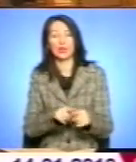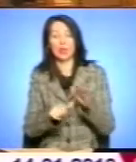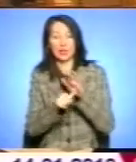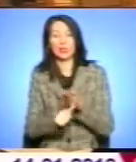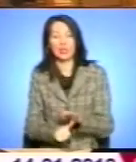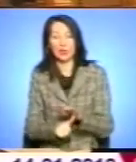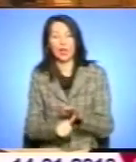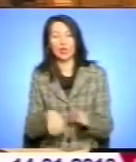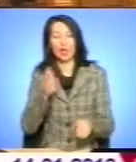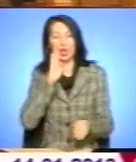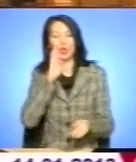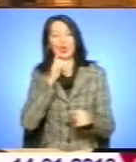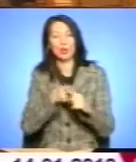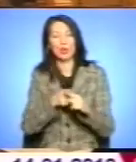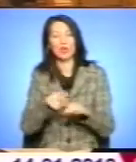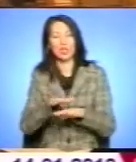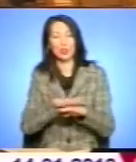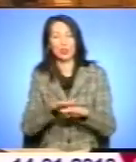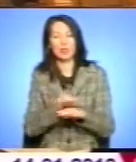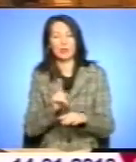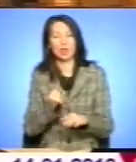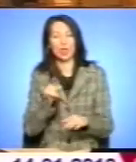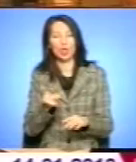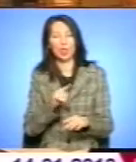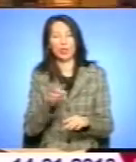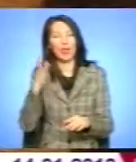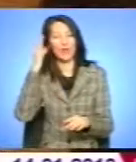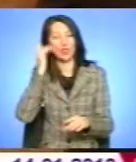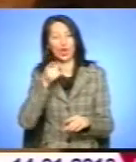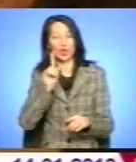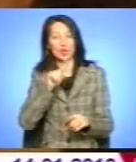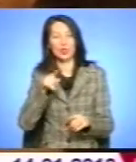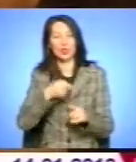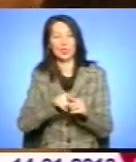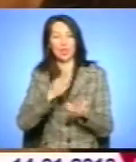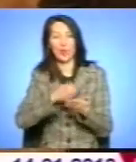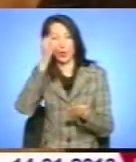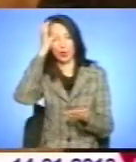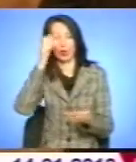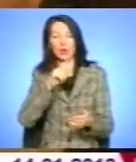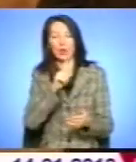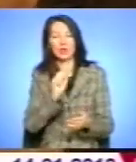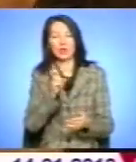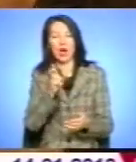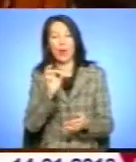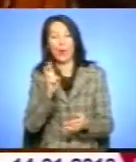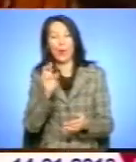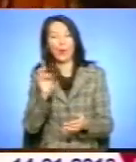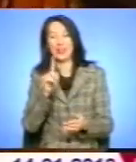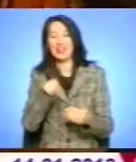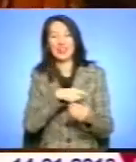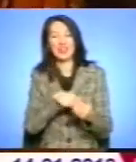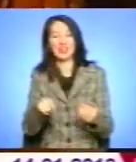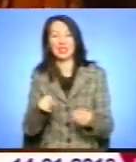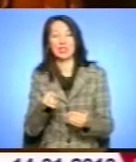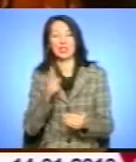частини, ну, суспільства, чи то не вважаю, що це мудро. забобони не вірить і Христина Вартапетян.